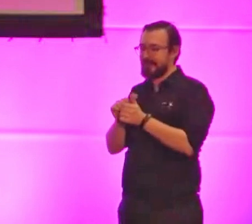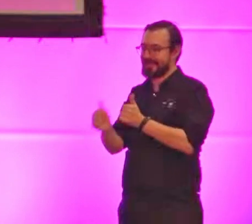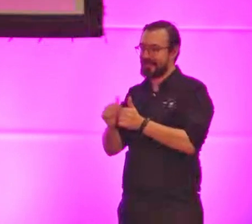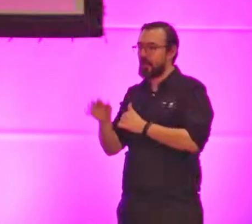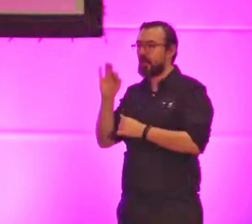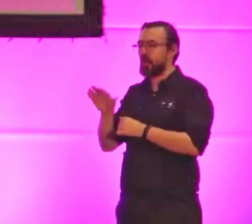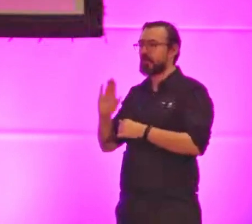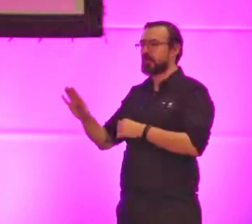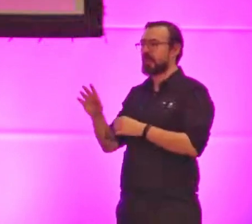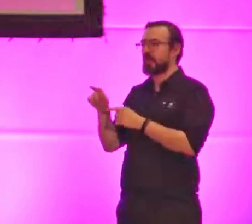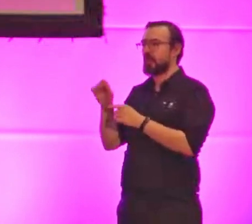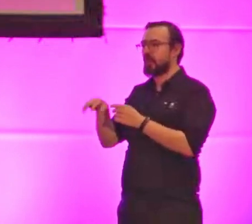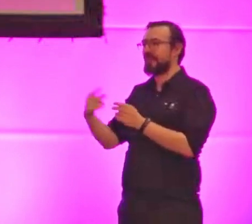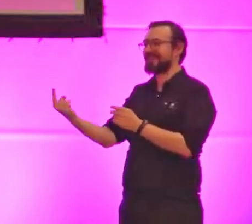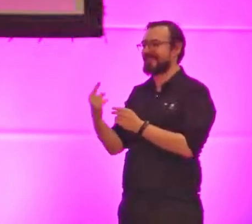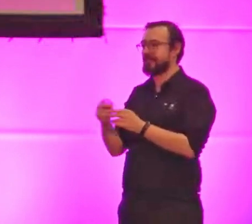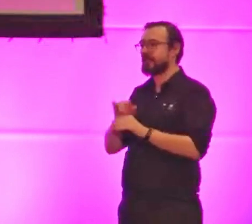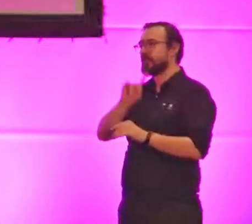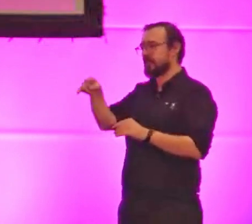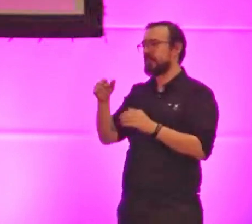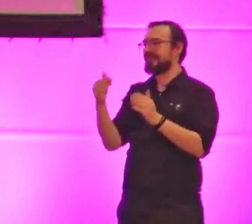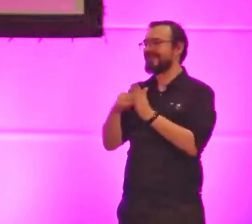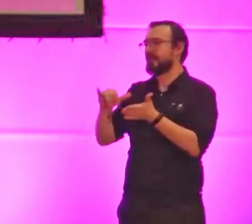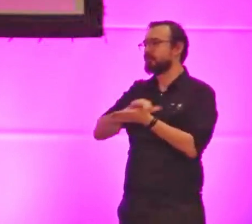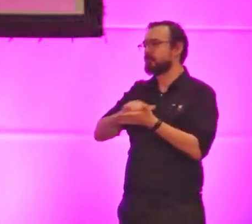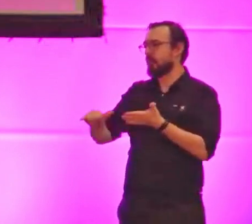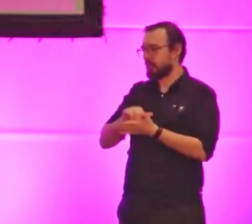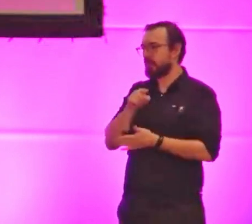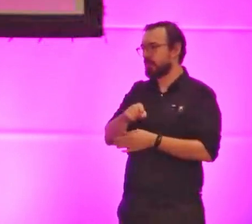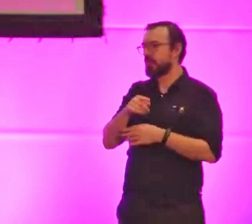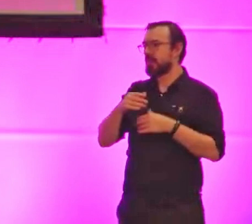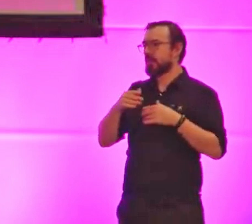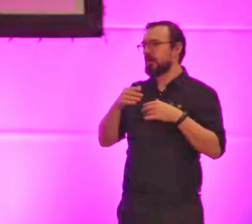och Stig Edqvist åkte över till New York.